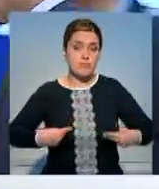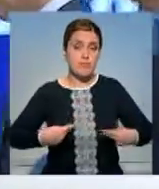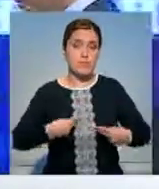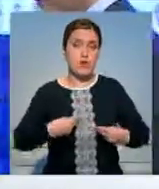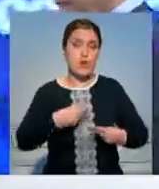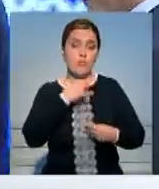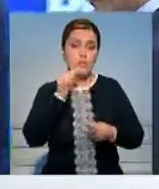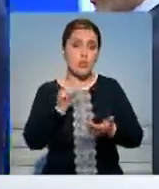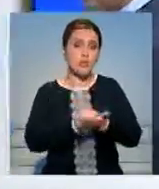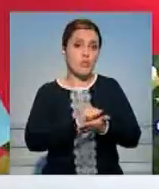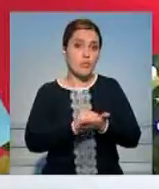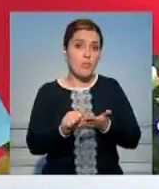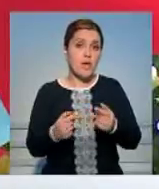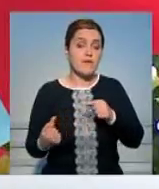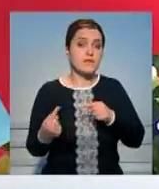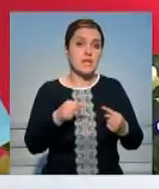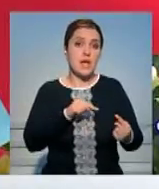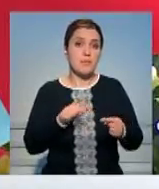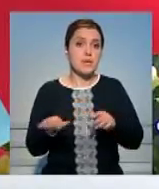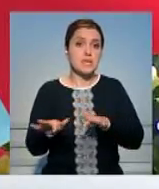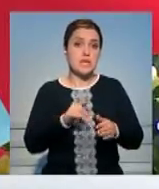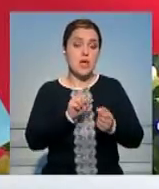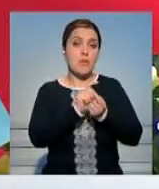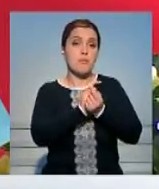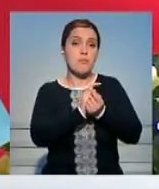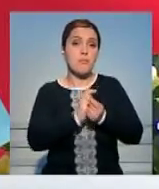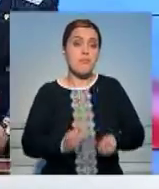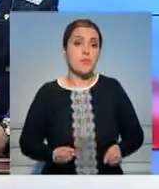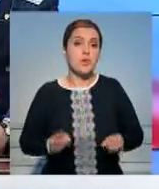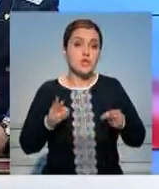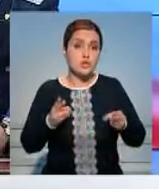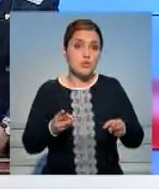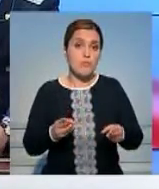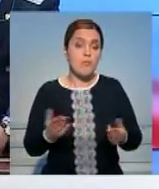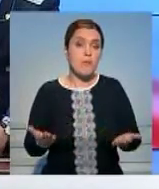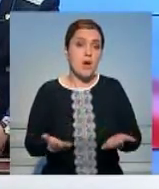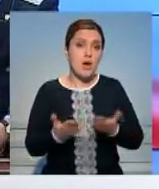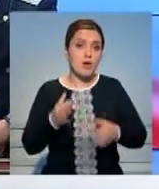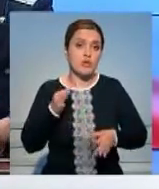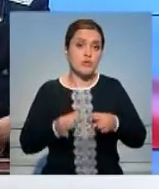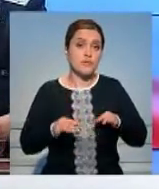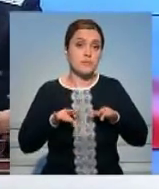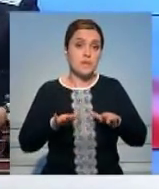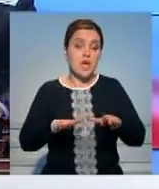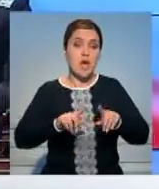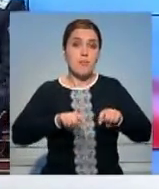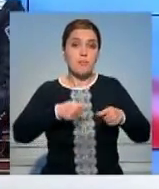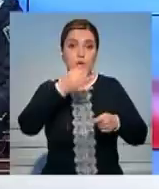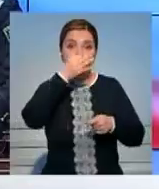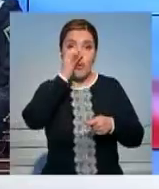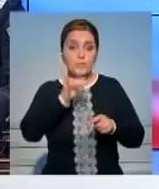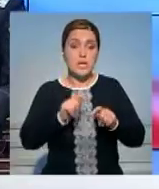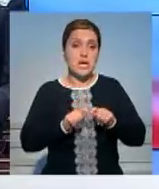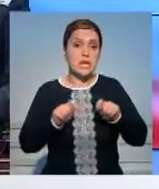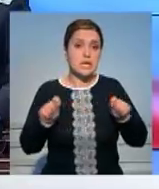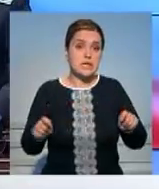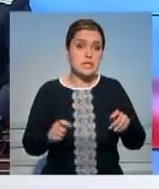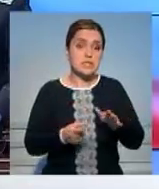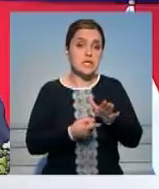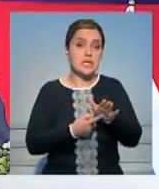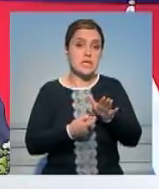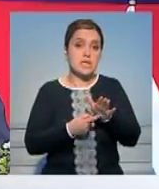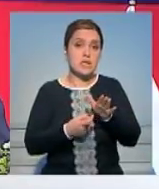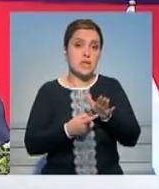других соглашений. В частности, о взаимодействии в области противодействия преступности, поддержки по уголовным делам, об обмене опытом и